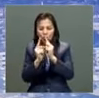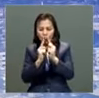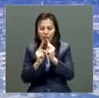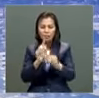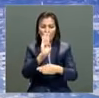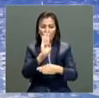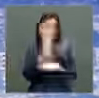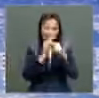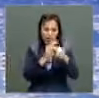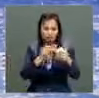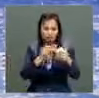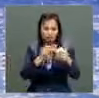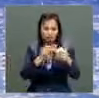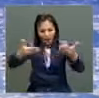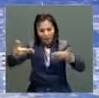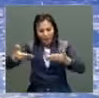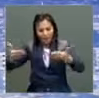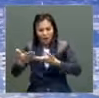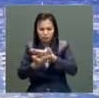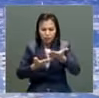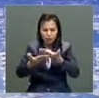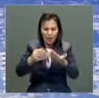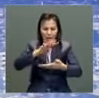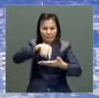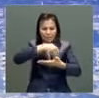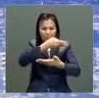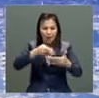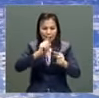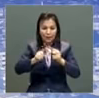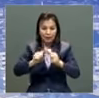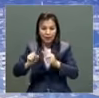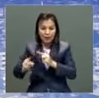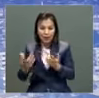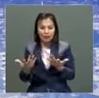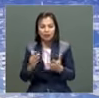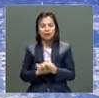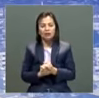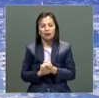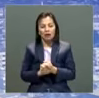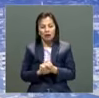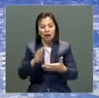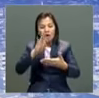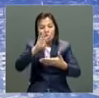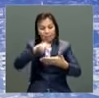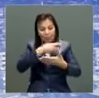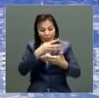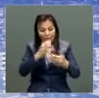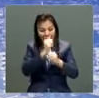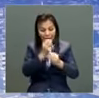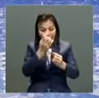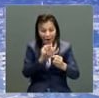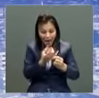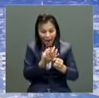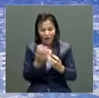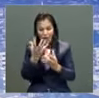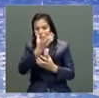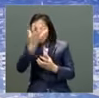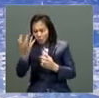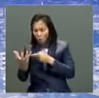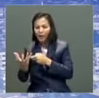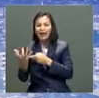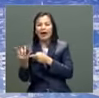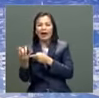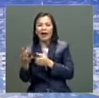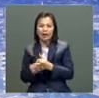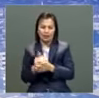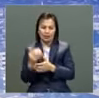ะครับว่าแต่ละมาตรการที่จะออกมาแล้วเนี่ยจะเกิดอะไรขึ้นบ้างเรื่องนี้เป็นเรื่องใหม่อย่างที่ผมบอกนะ